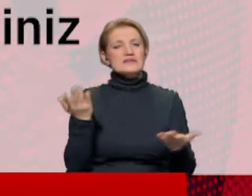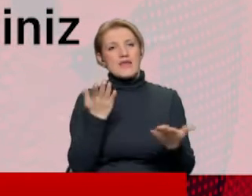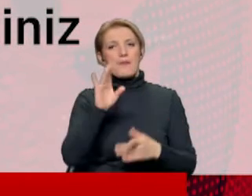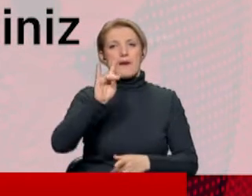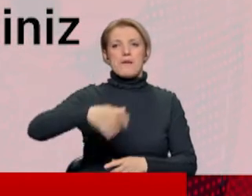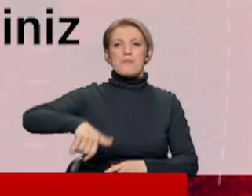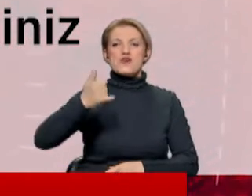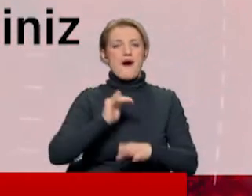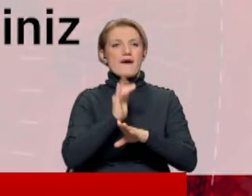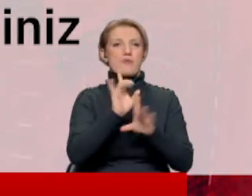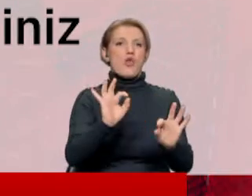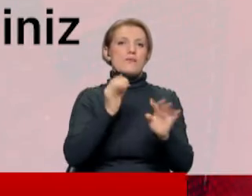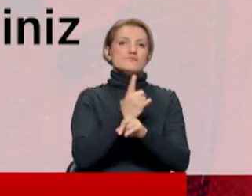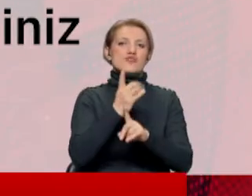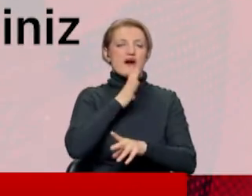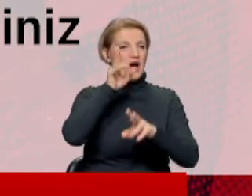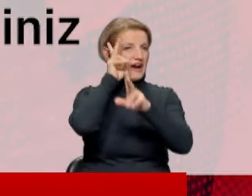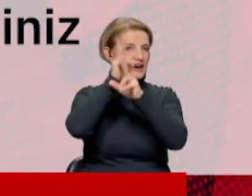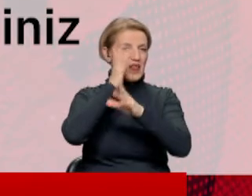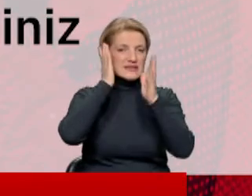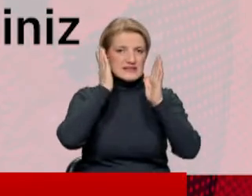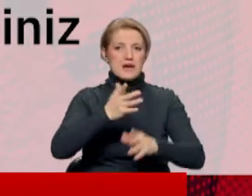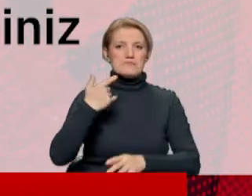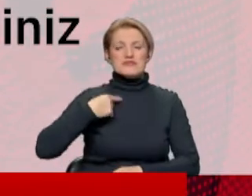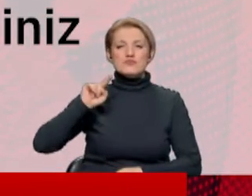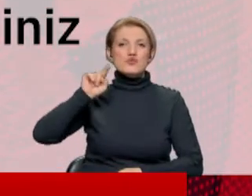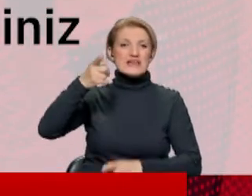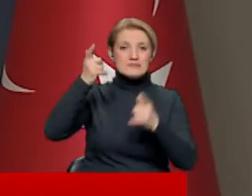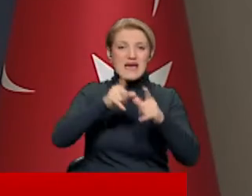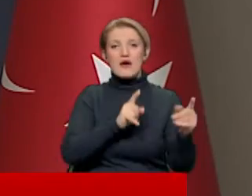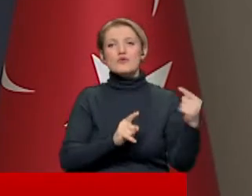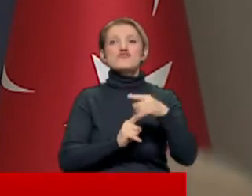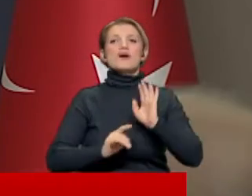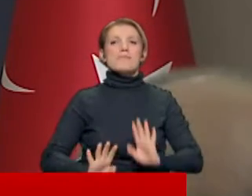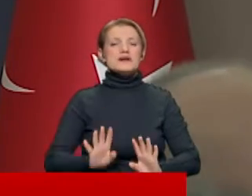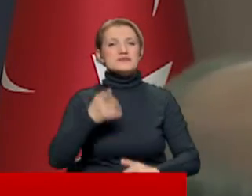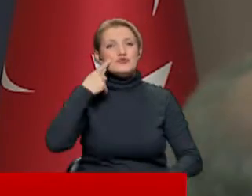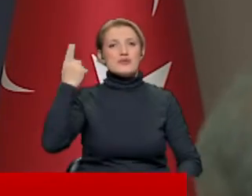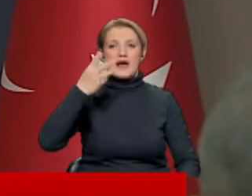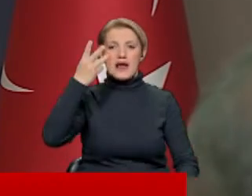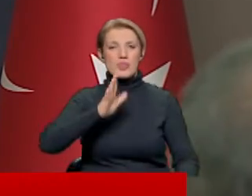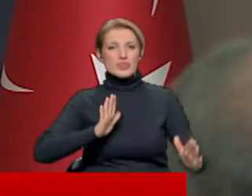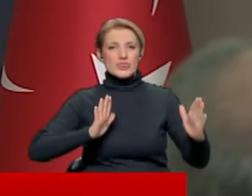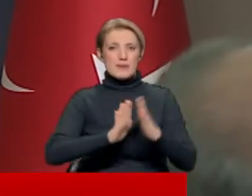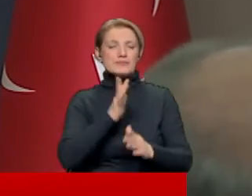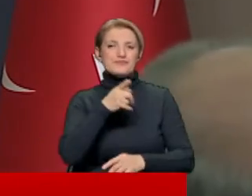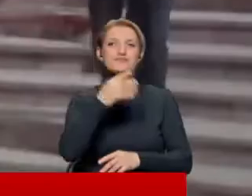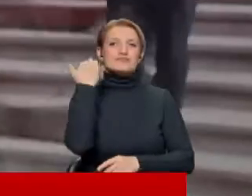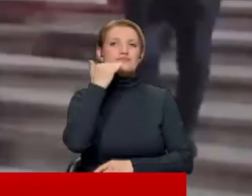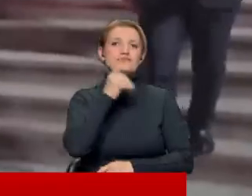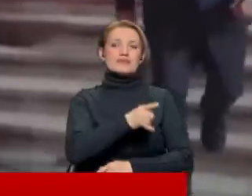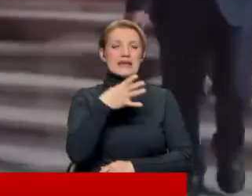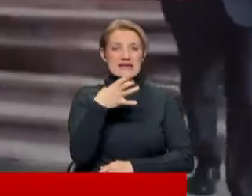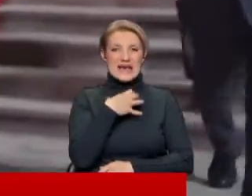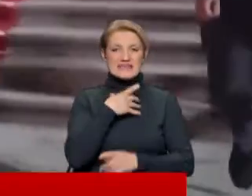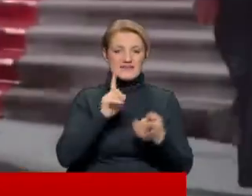Bahçeli'nin hayatında böyle bir şey var. Hayaliniz dahi bizim ulaştığımız yere ulaşamaz. Erdoğan tepkisinin ardından yine çağrı yaptı Akşener'e.